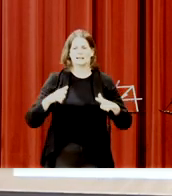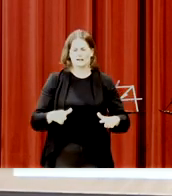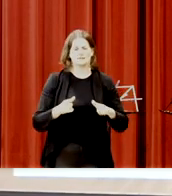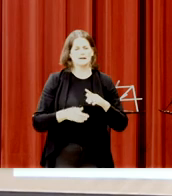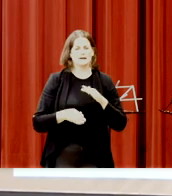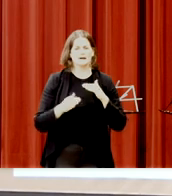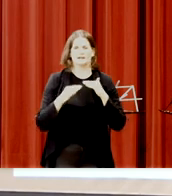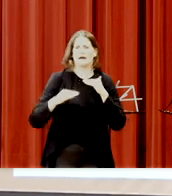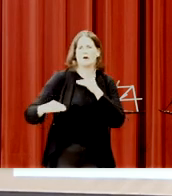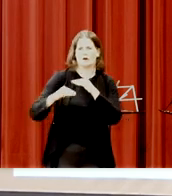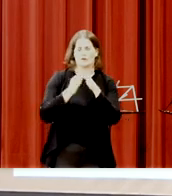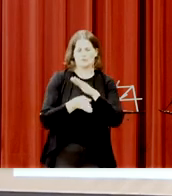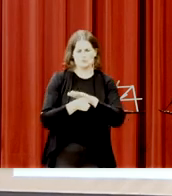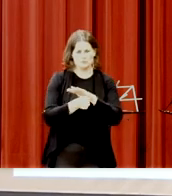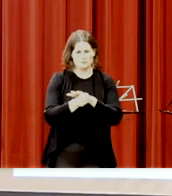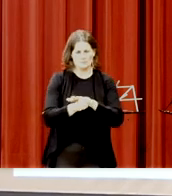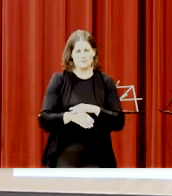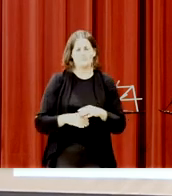nosaltres a la Conselleria.